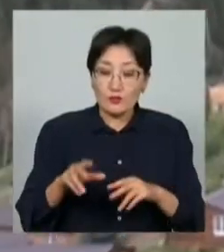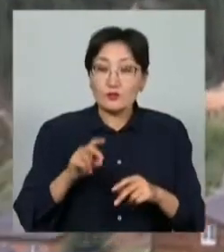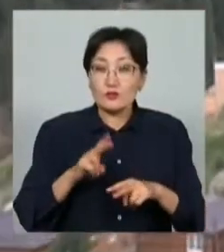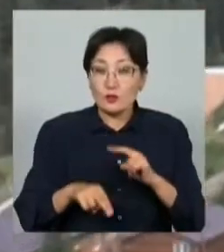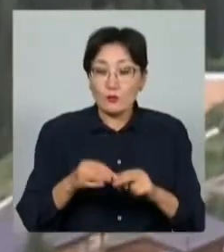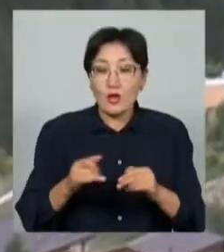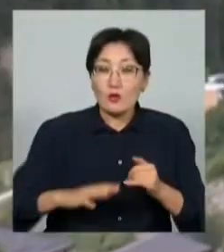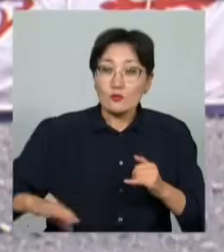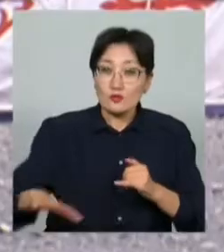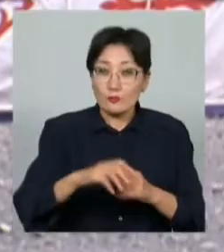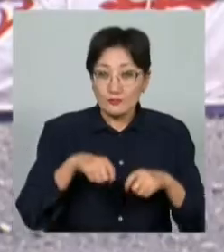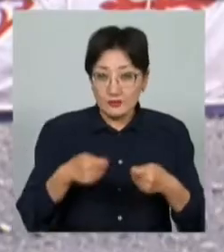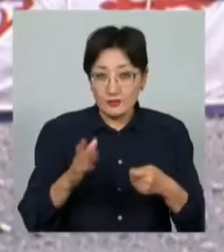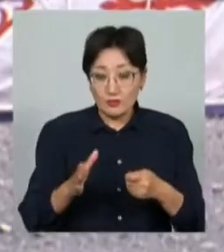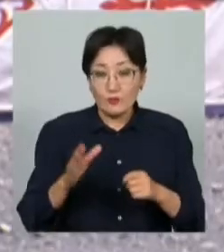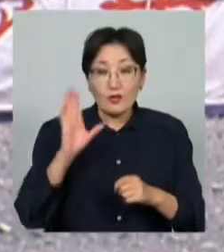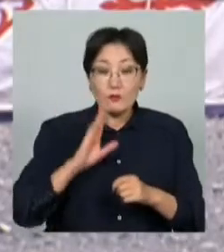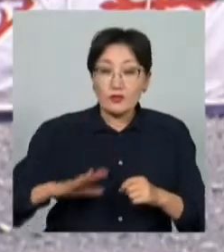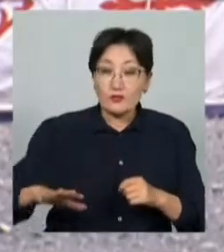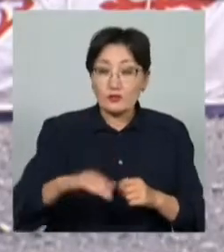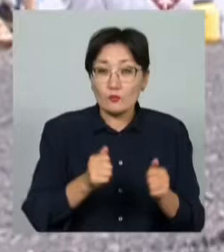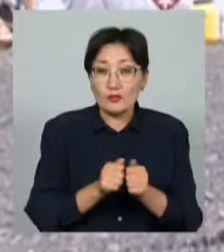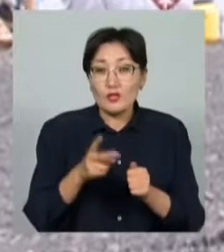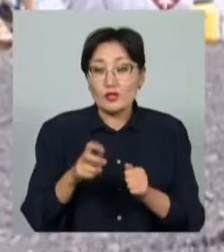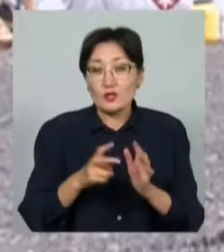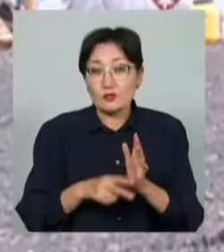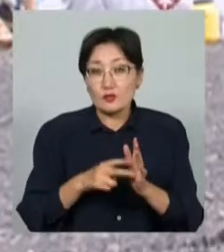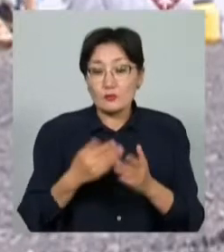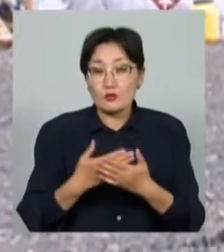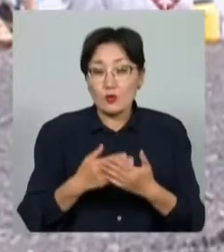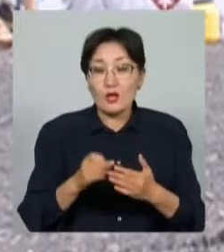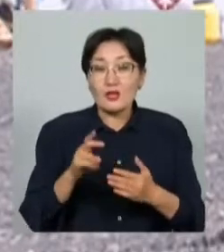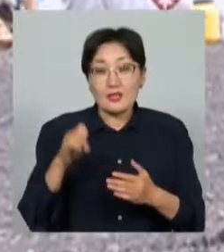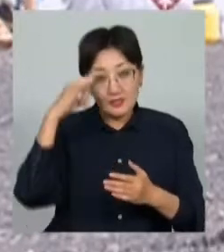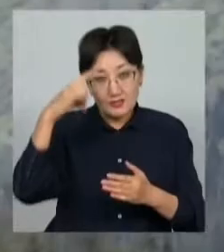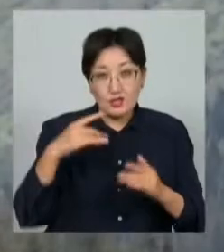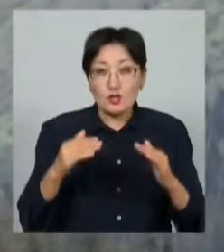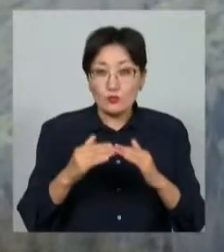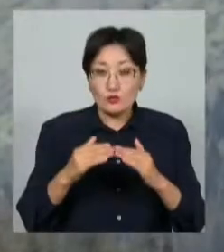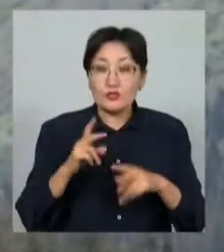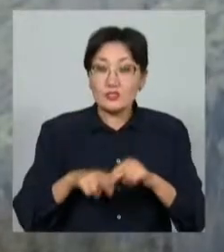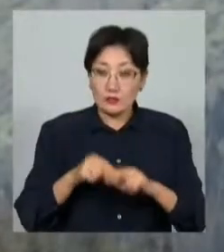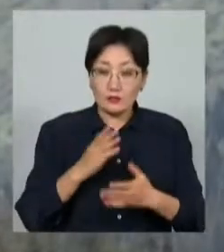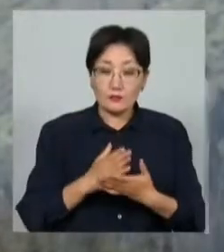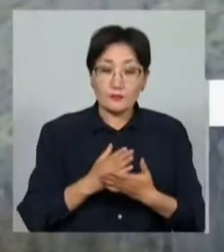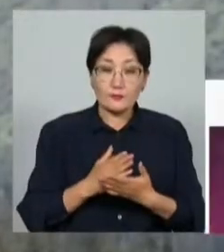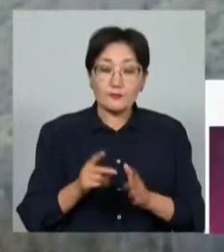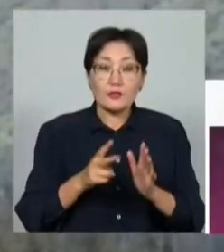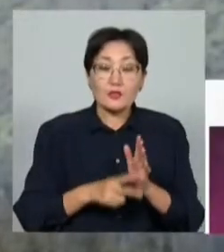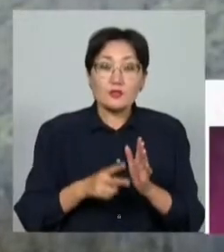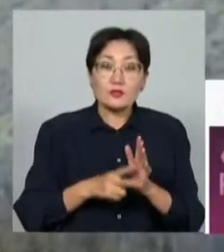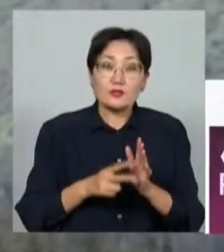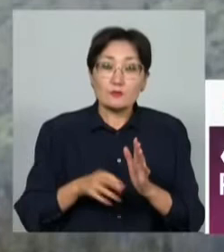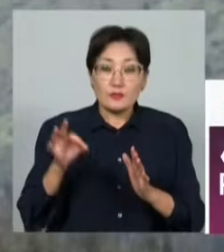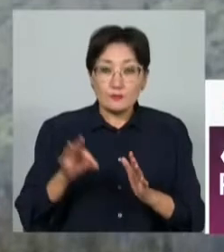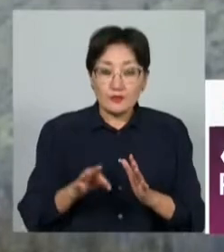үшін учаскелер берілмек. Қазір көлдердің маңында 270-ге жуық киіз үй тігілген. 70% Көлсайға келіп отыр.